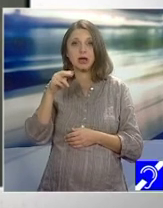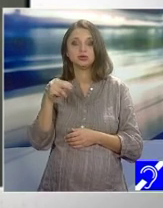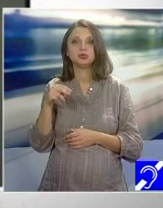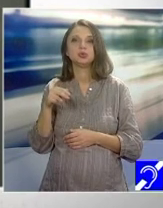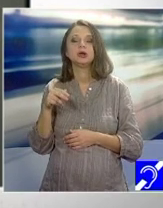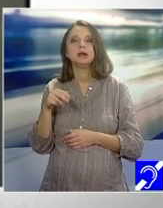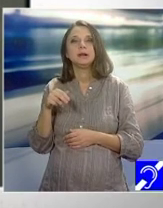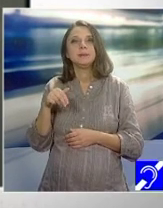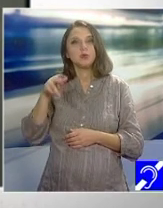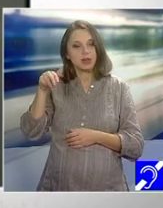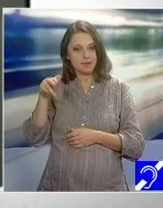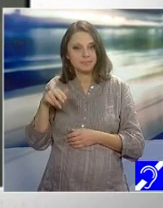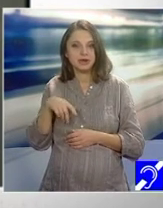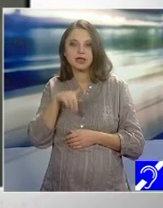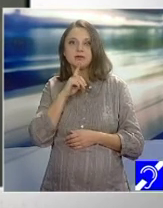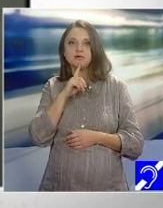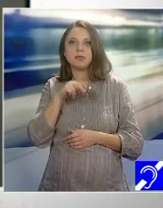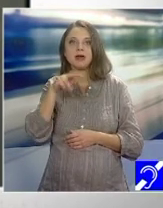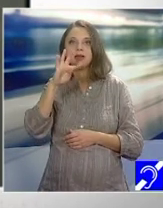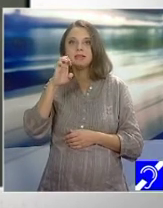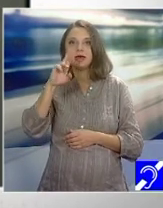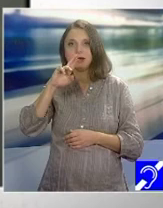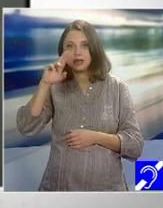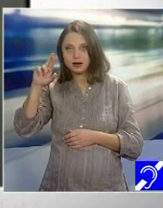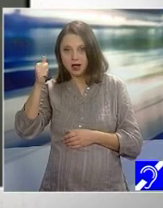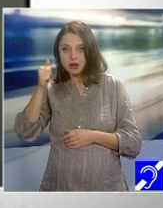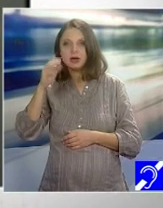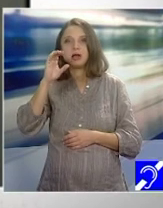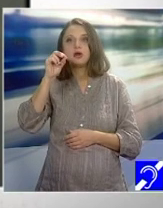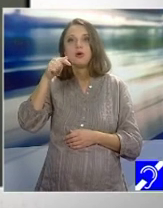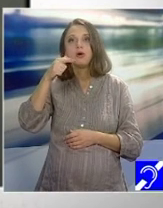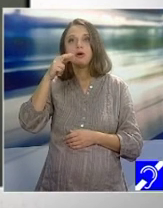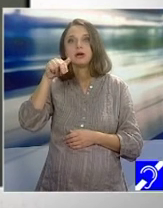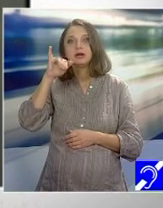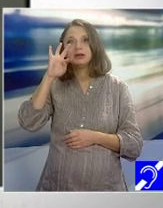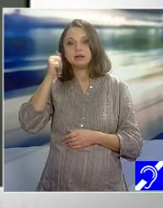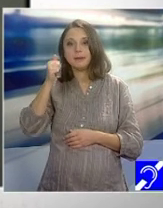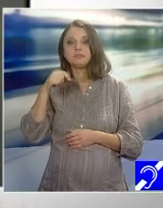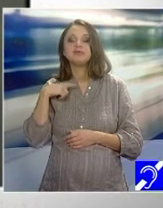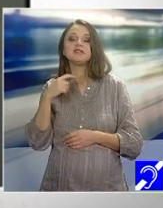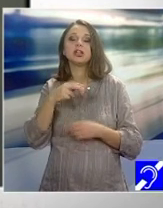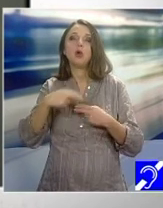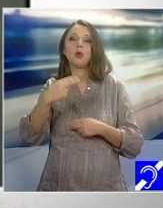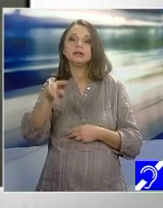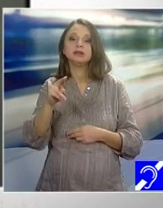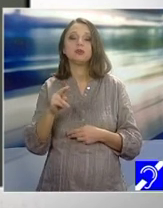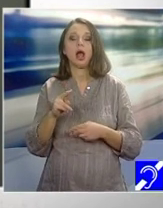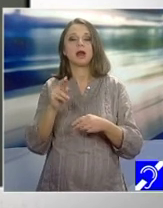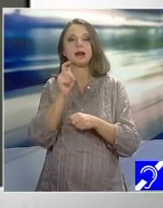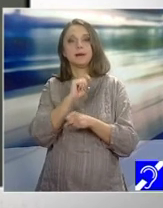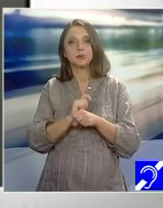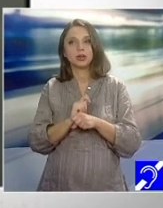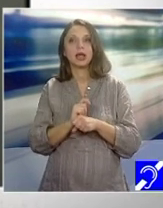Terra Cognita, este o continuare firească a proiectului de anul trecut, Terra Mirabilis. Ambele sunt finanțate